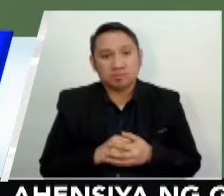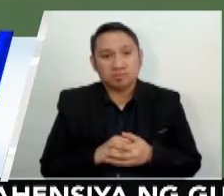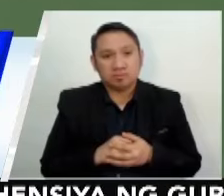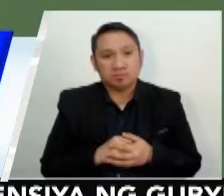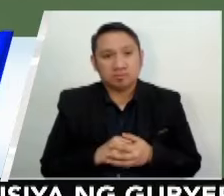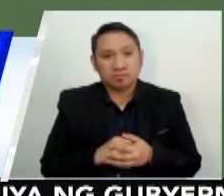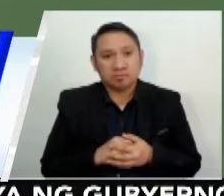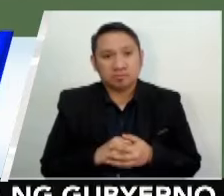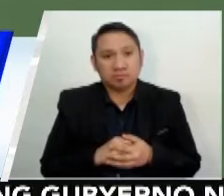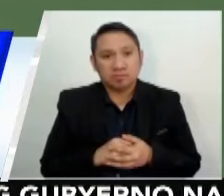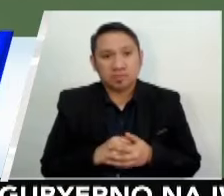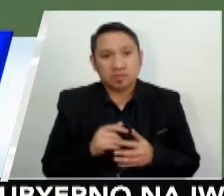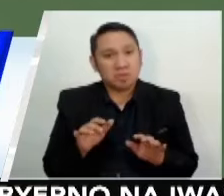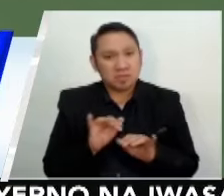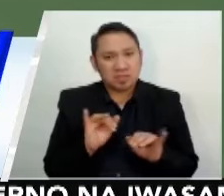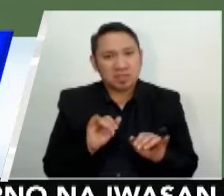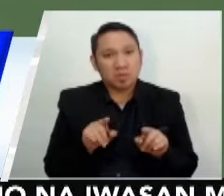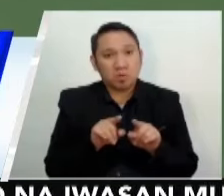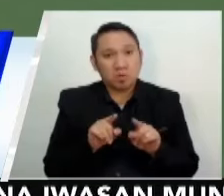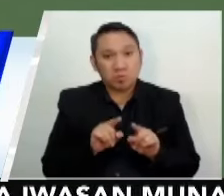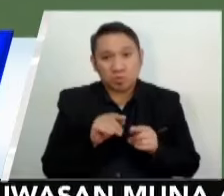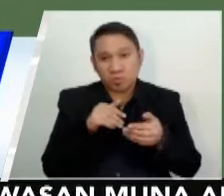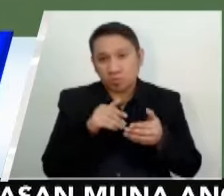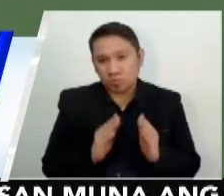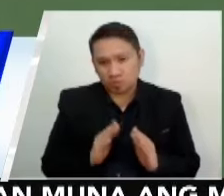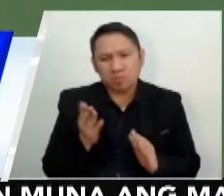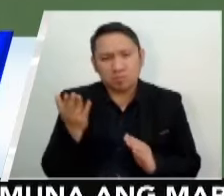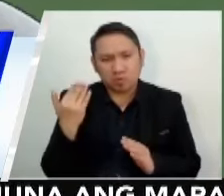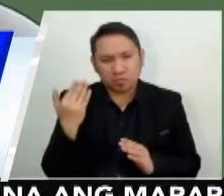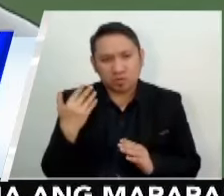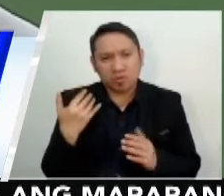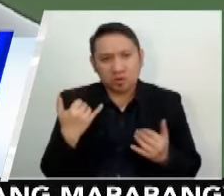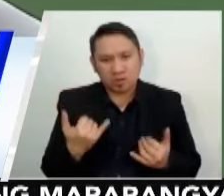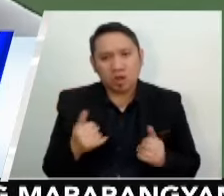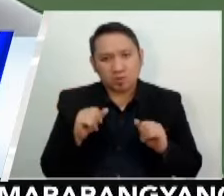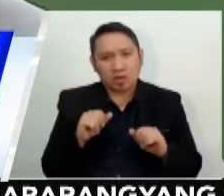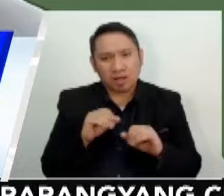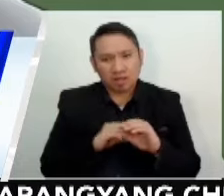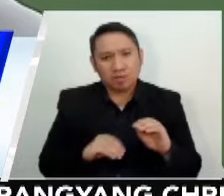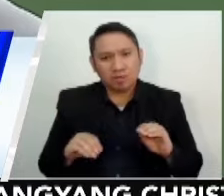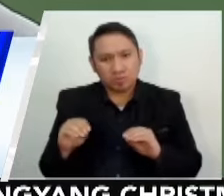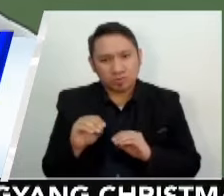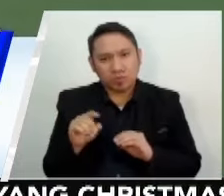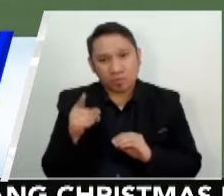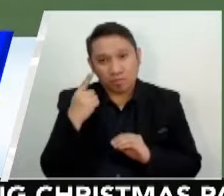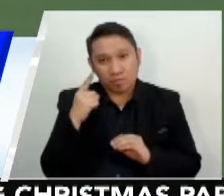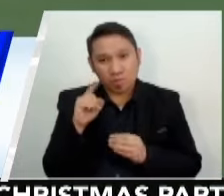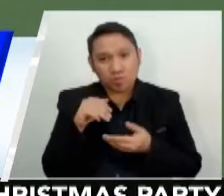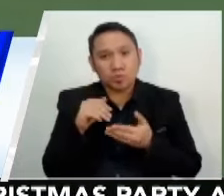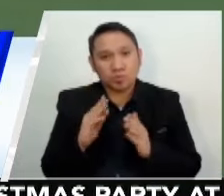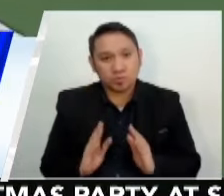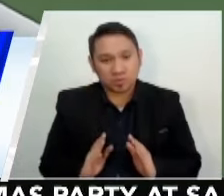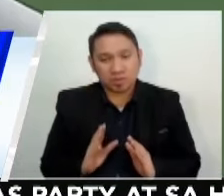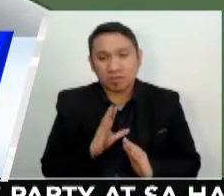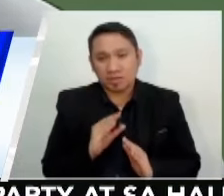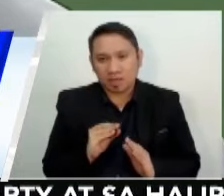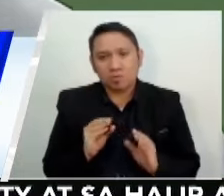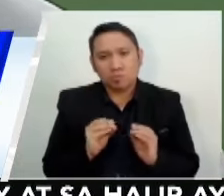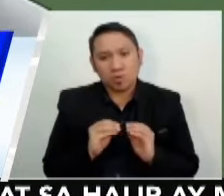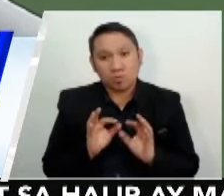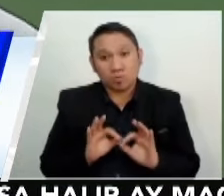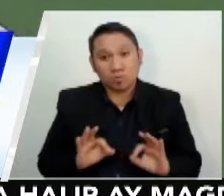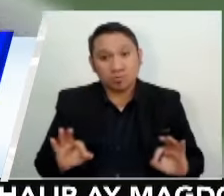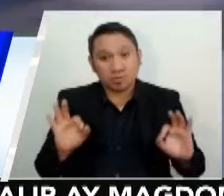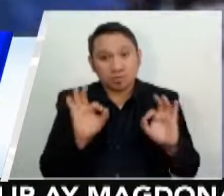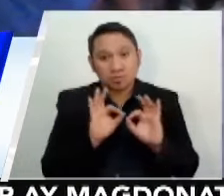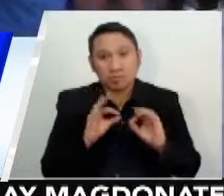estudyante rin kami, tapos ngayon we're doing something good. More than anything, yung inspiration lang yung gusto kong maibigay